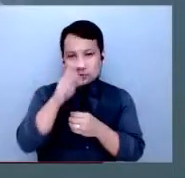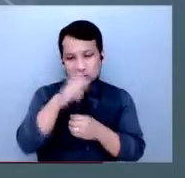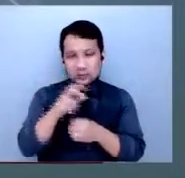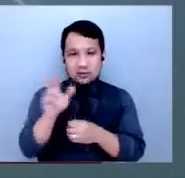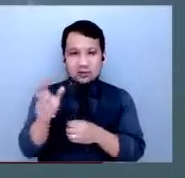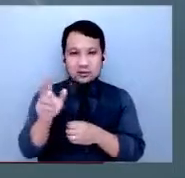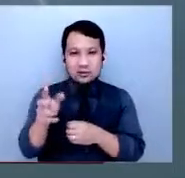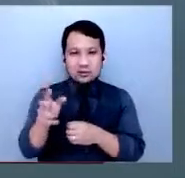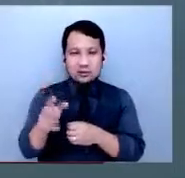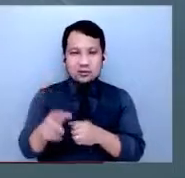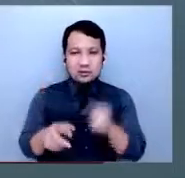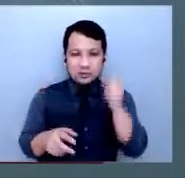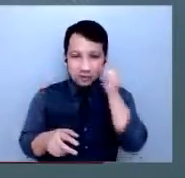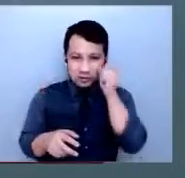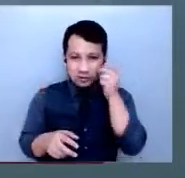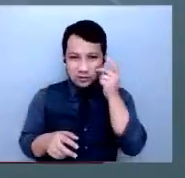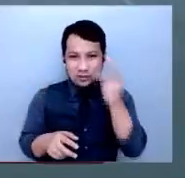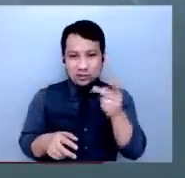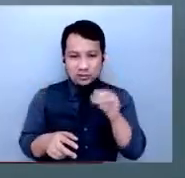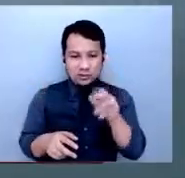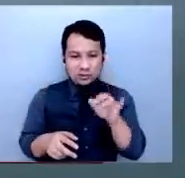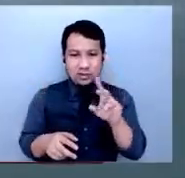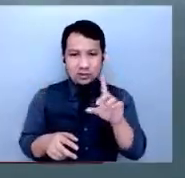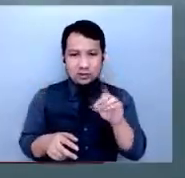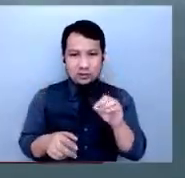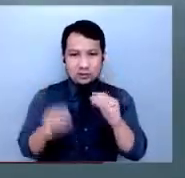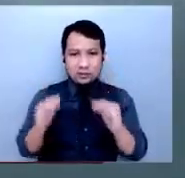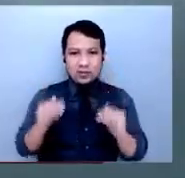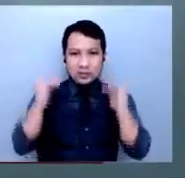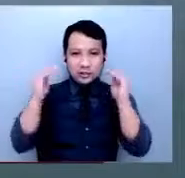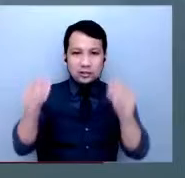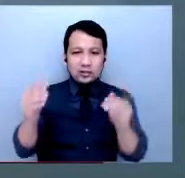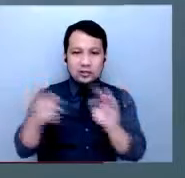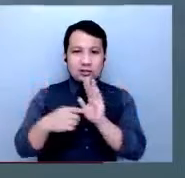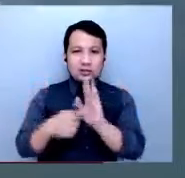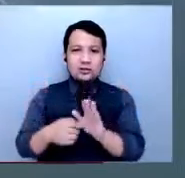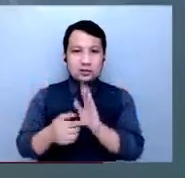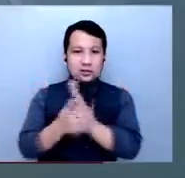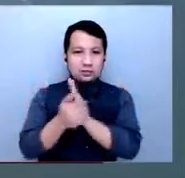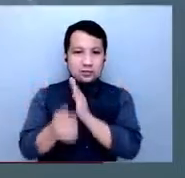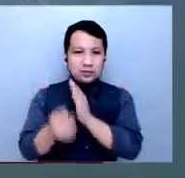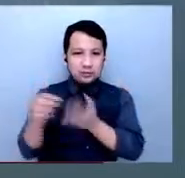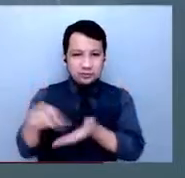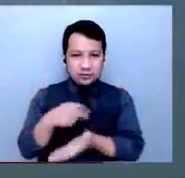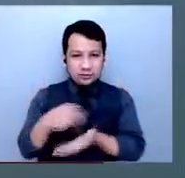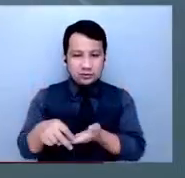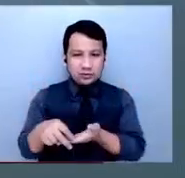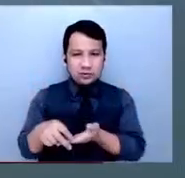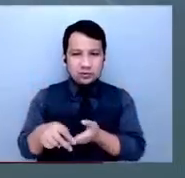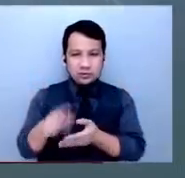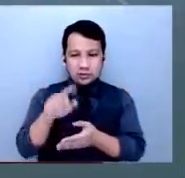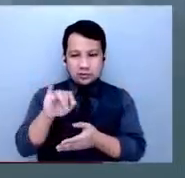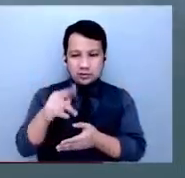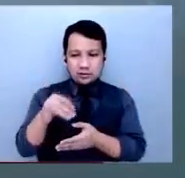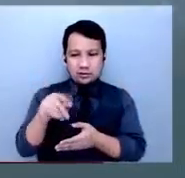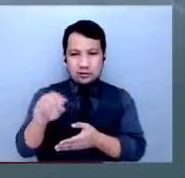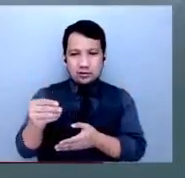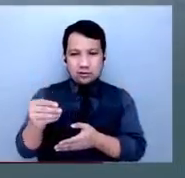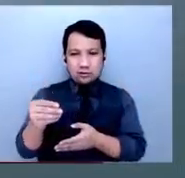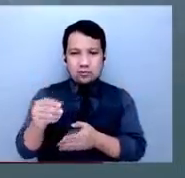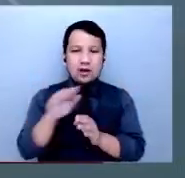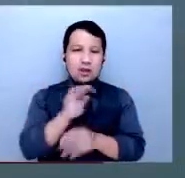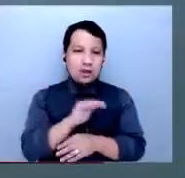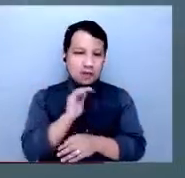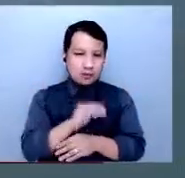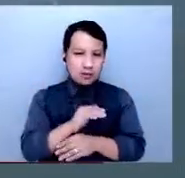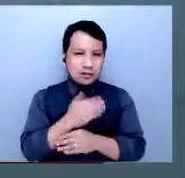na si Sammy Cairo. Ni-level up daw niya ang kanyang talento sa pagsayaw sa TikTok. Nakakapagod pero masaya